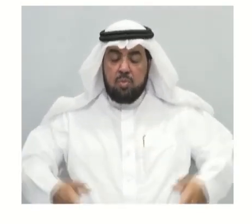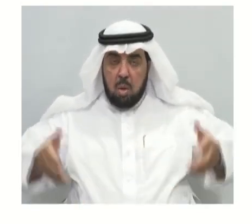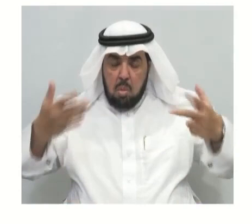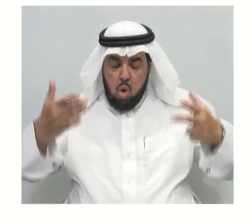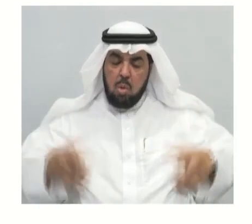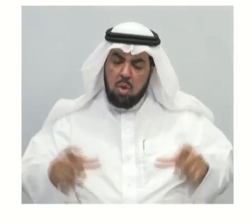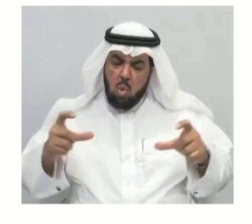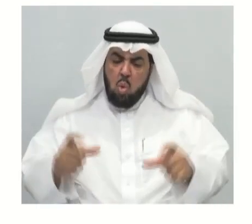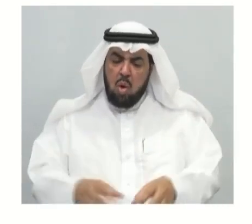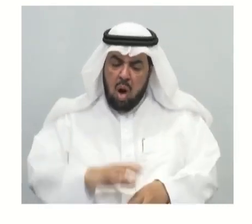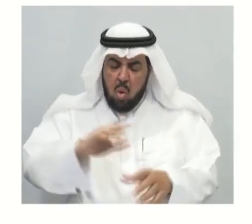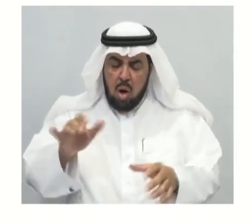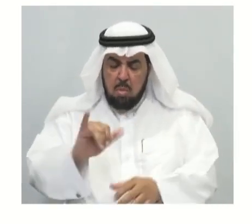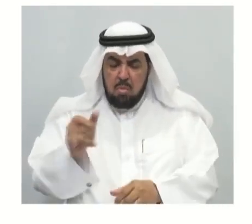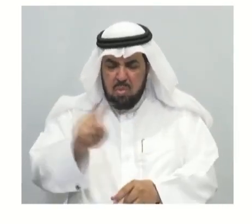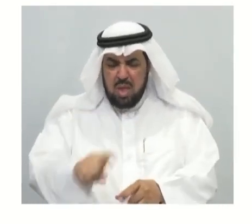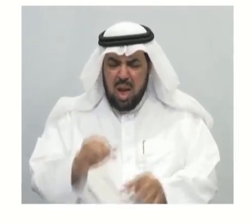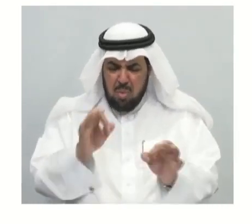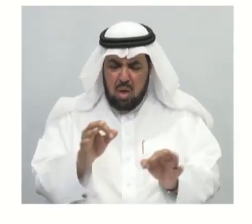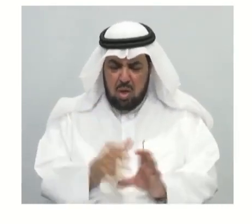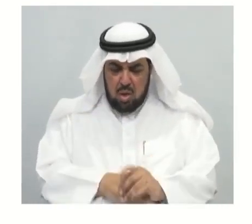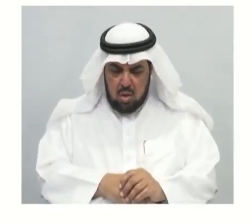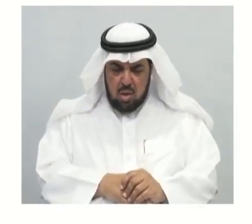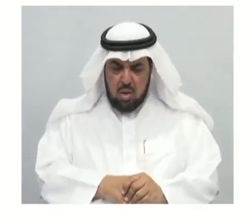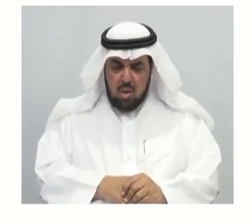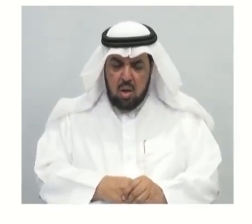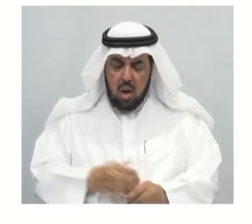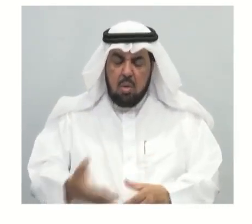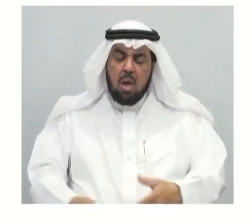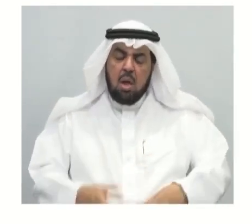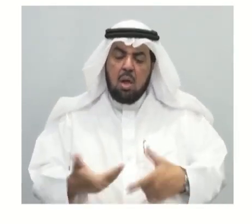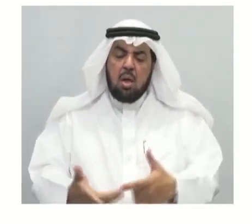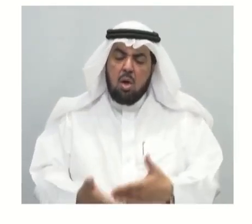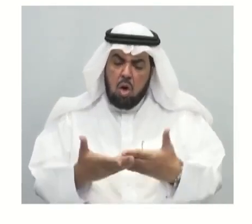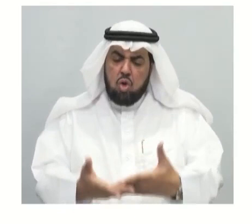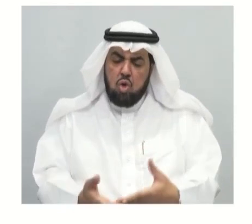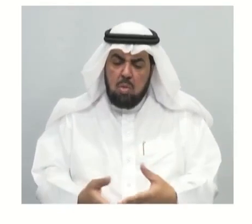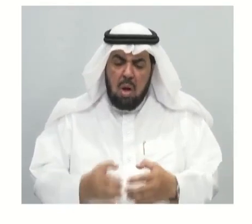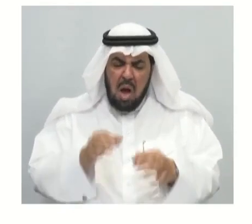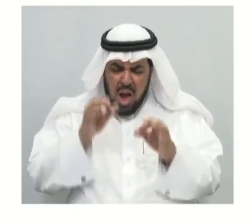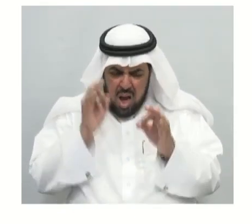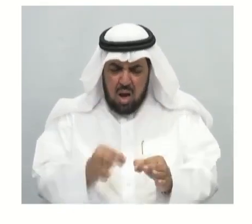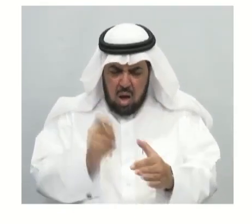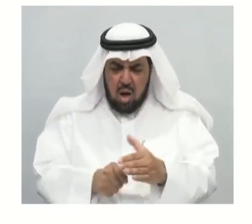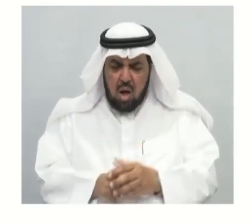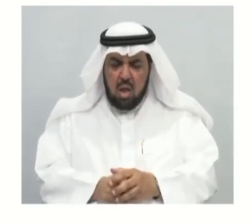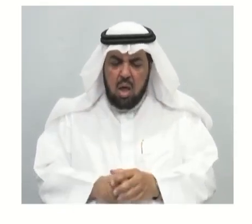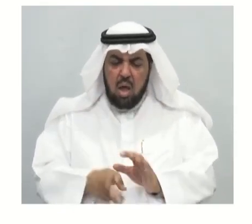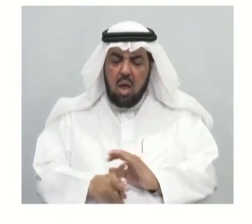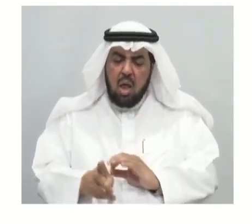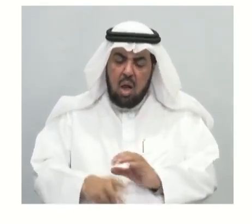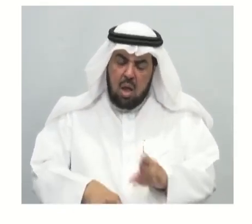معلومات موضوعيه حول مساله معينه حول مساله معينه ما كما تقدم حقائق